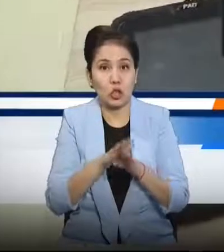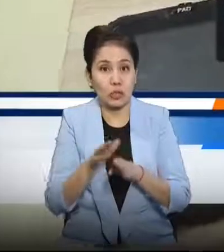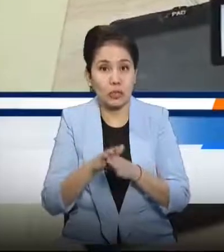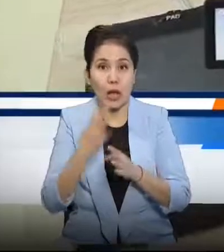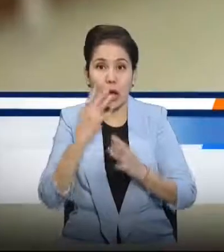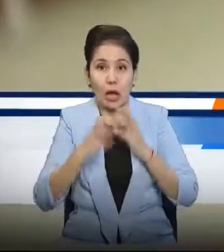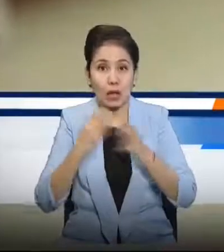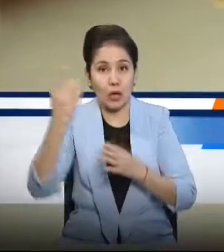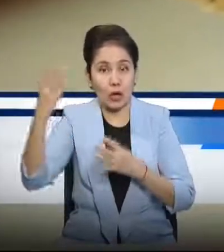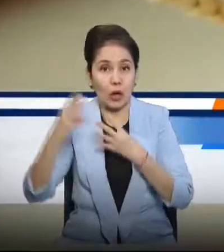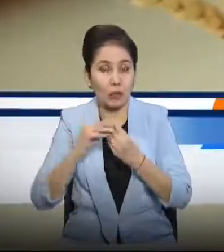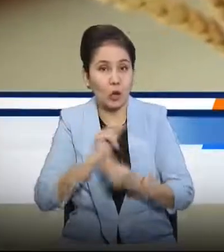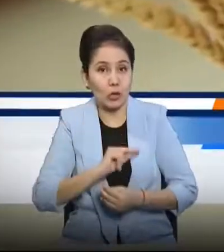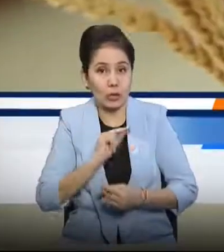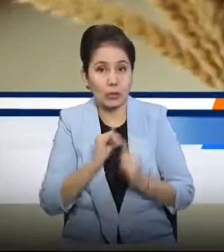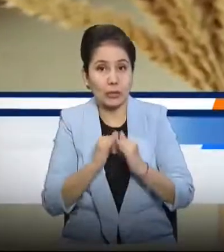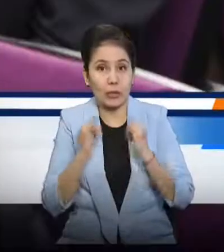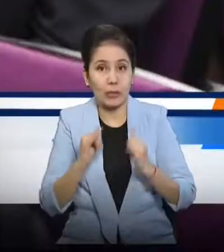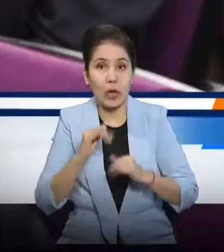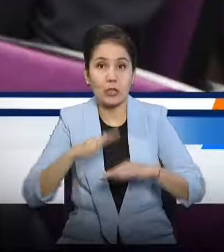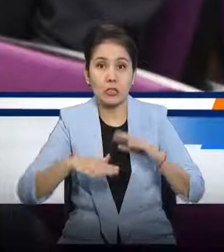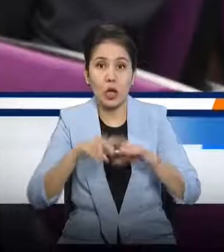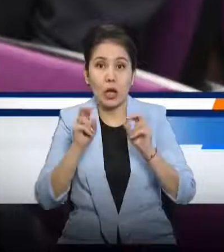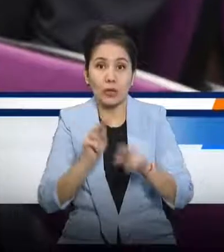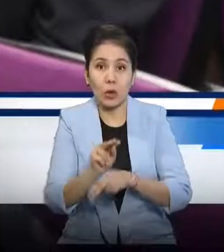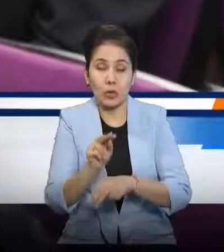xalqaro hamkorlikni kengaytirish, sohada kadrlarni